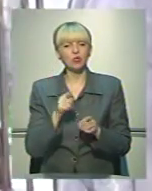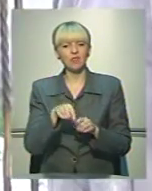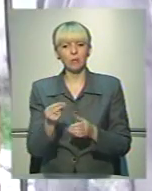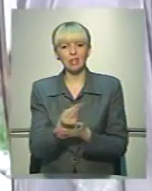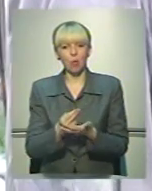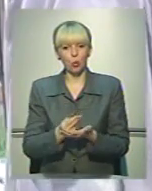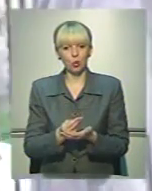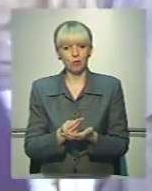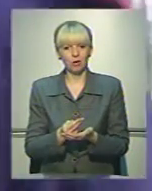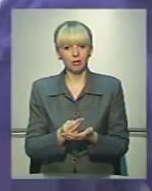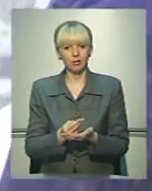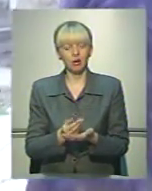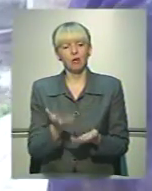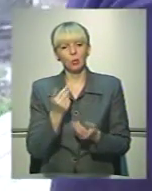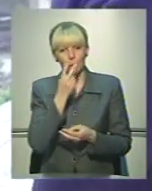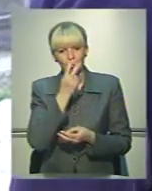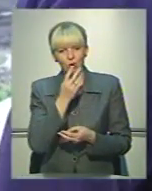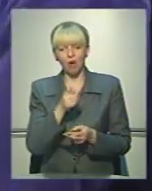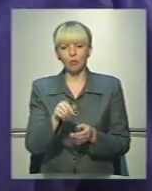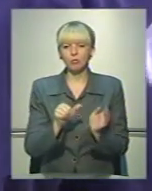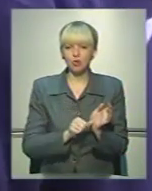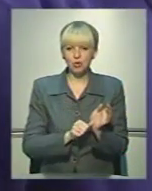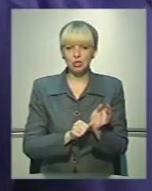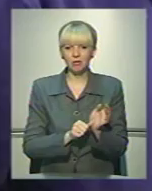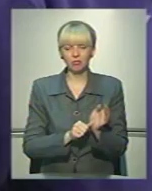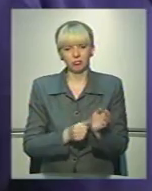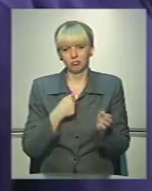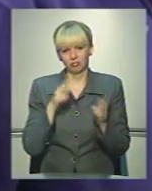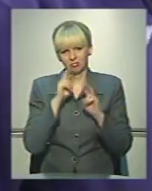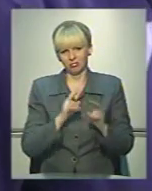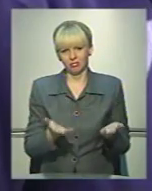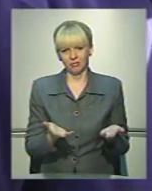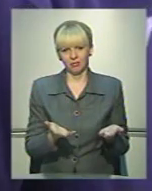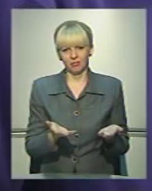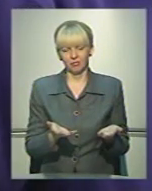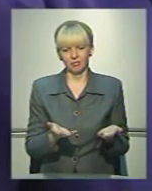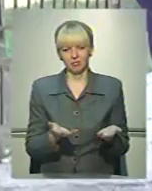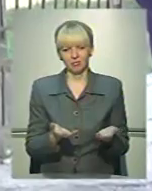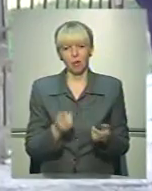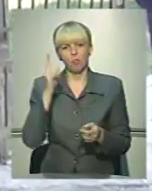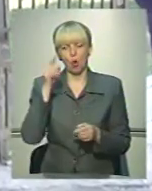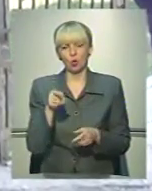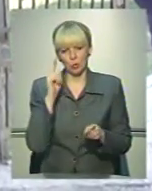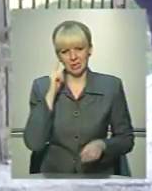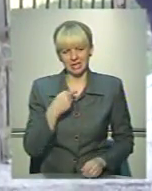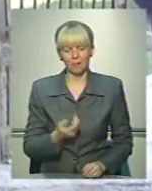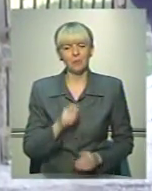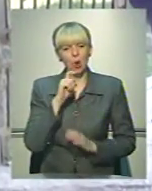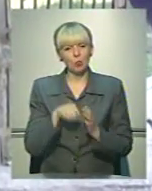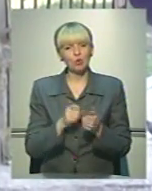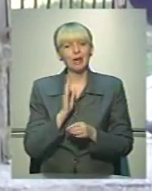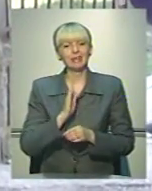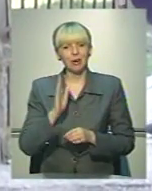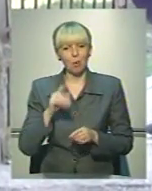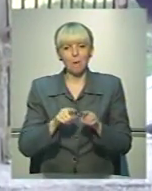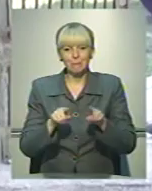намалювали тут? Так, ну покажіть. Да. Або 6. Ні, не знаю, це не Бог я знаю. Дізнавшись, що на